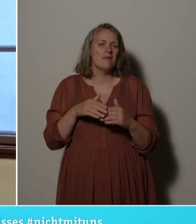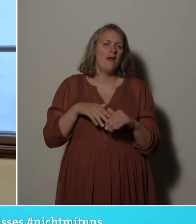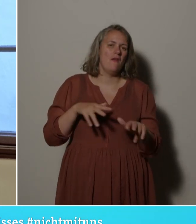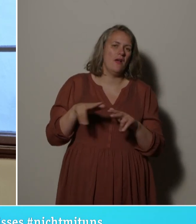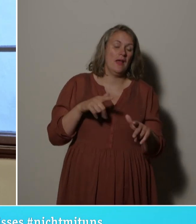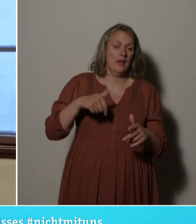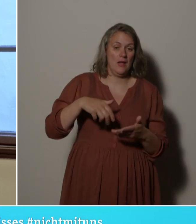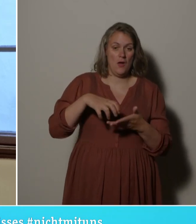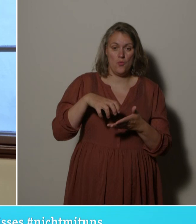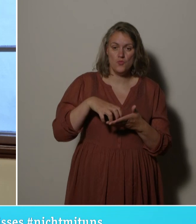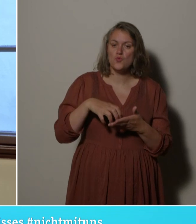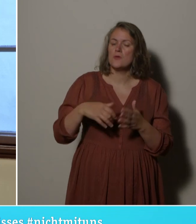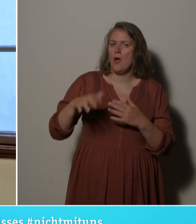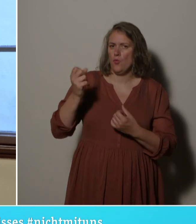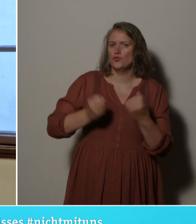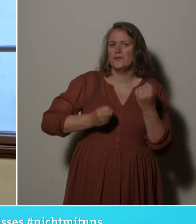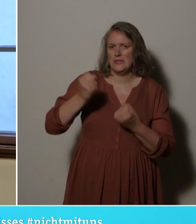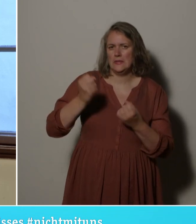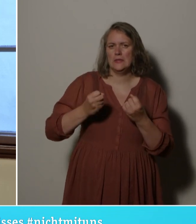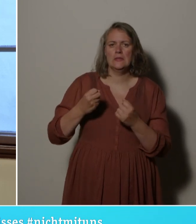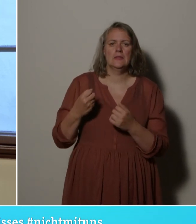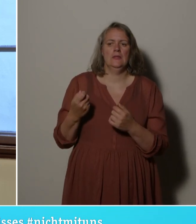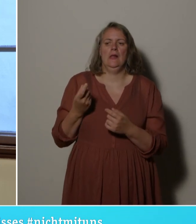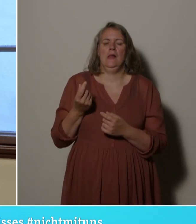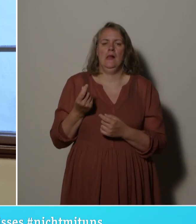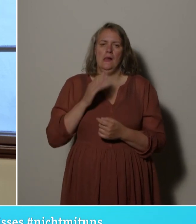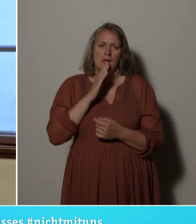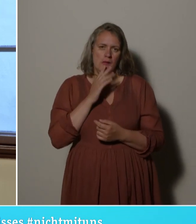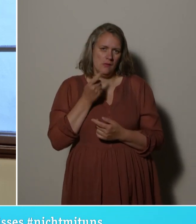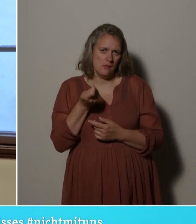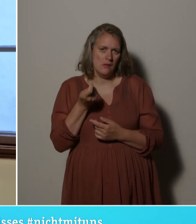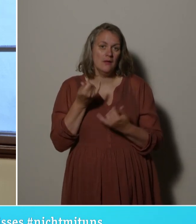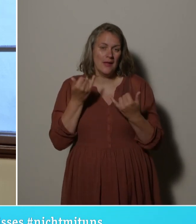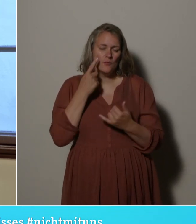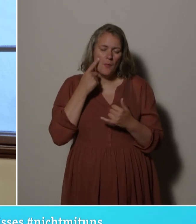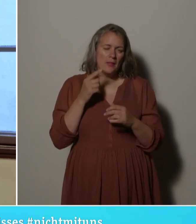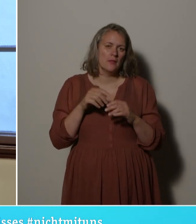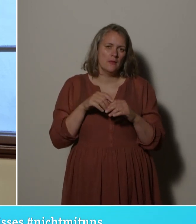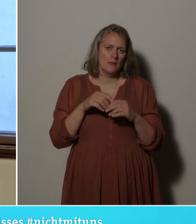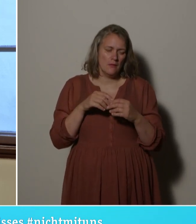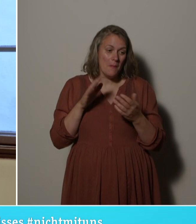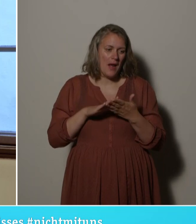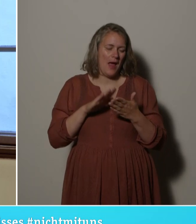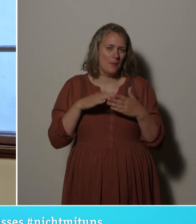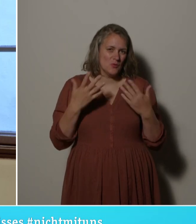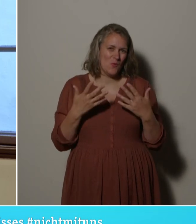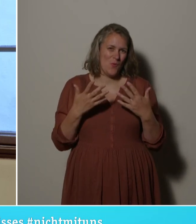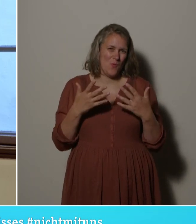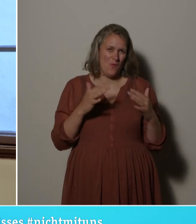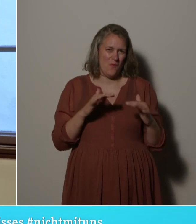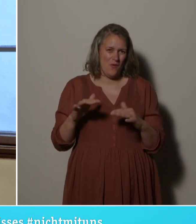uns als Kommune immer schwieriger wird, den Nahverkehr zu finanzieren, und zwar in der Form, wie er jetzt besteht. Und wir diskutieren andauernd